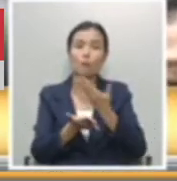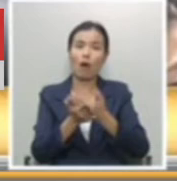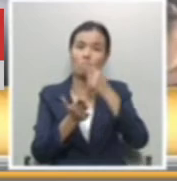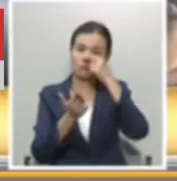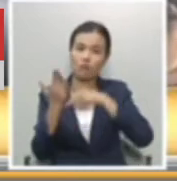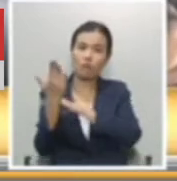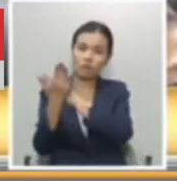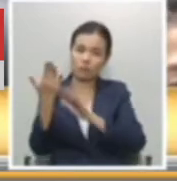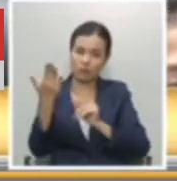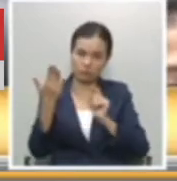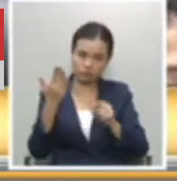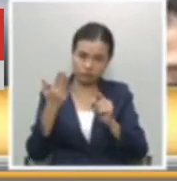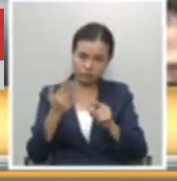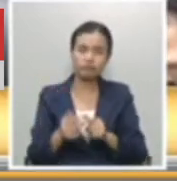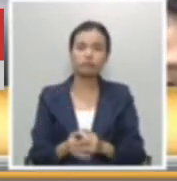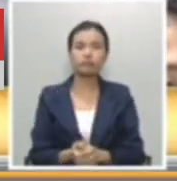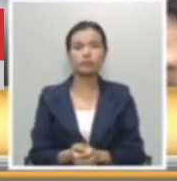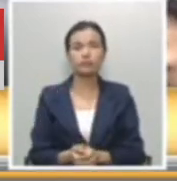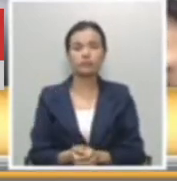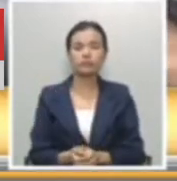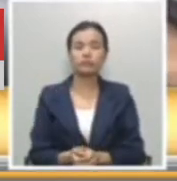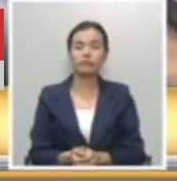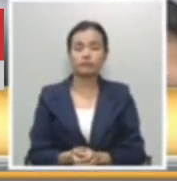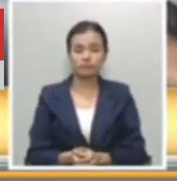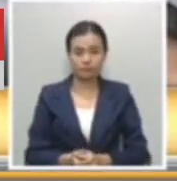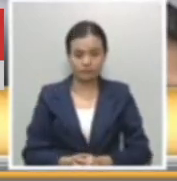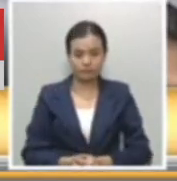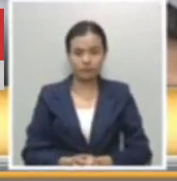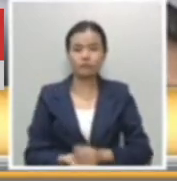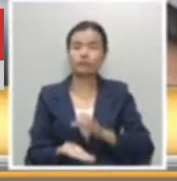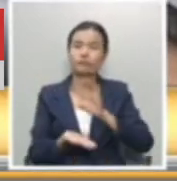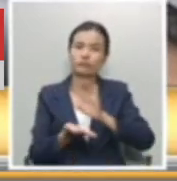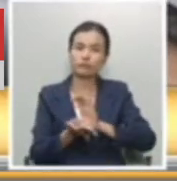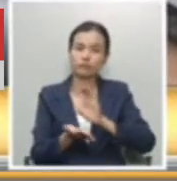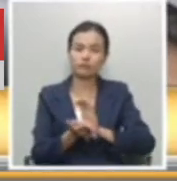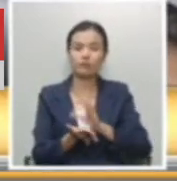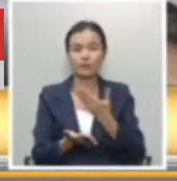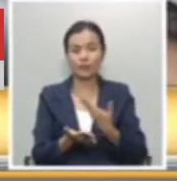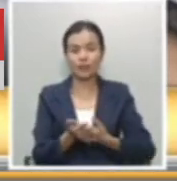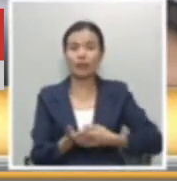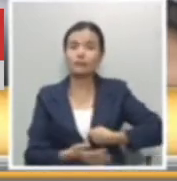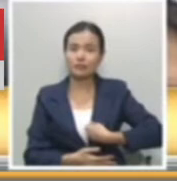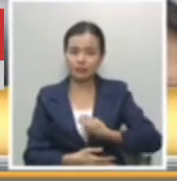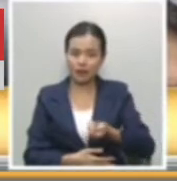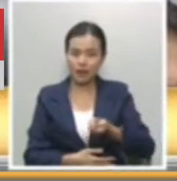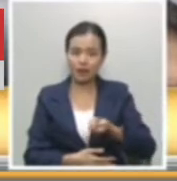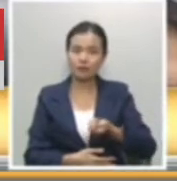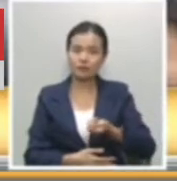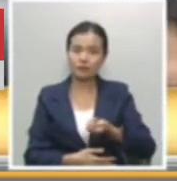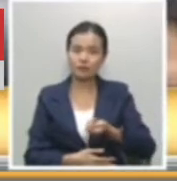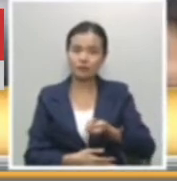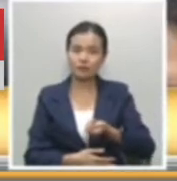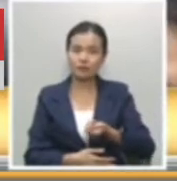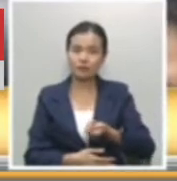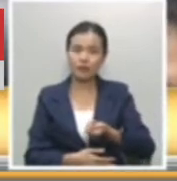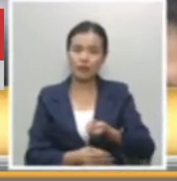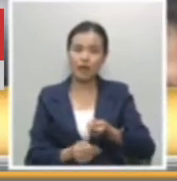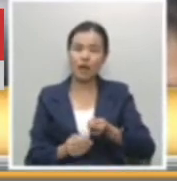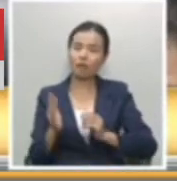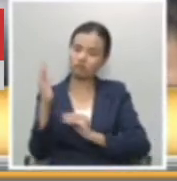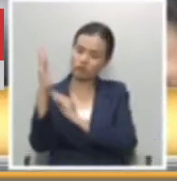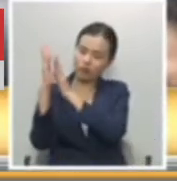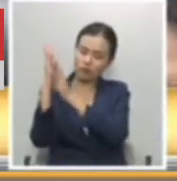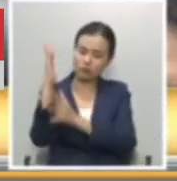นี่แหละครับท่านประธานครับแปลว่างบประมาณที่ใช้ไปเนี่ยมันไม่ได้ทำให้เกิดการกระจายรายได้